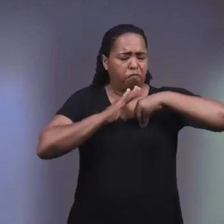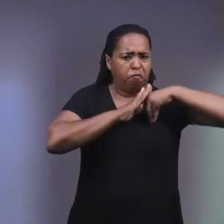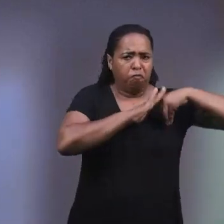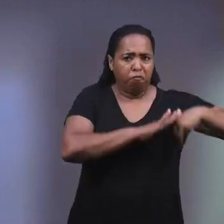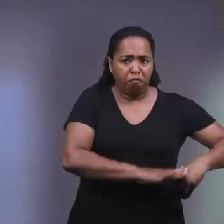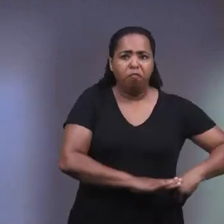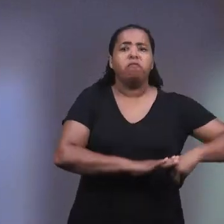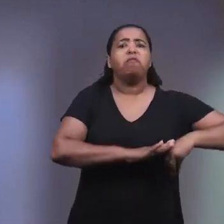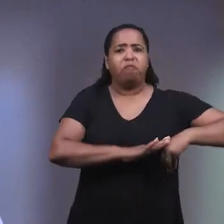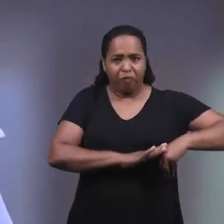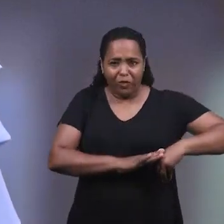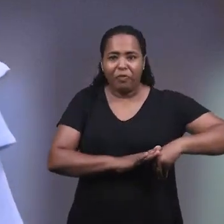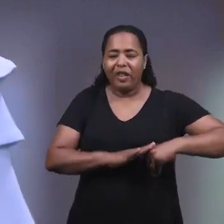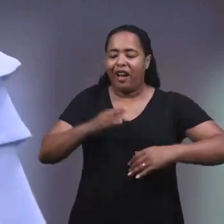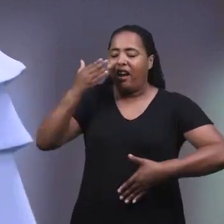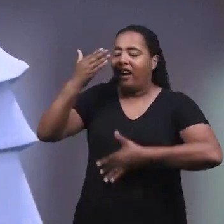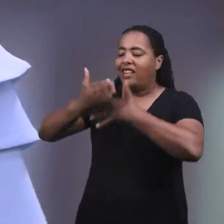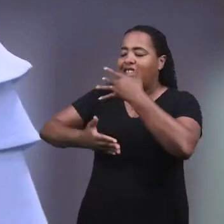donner accès